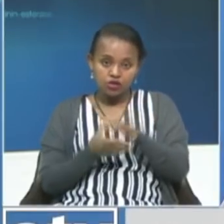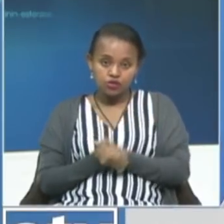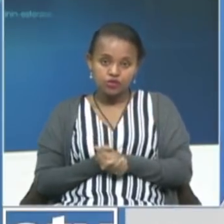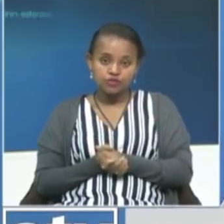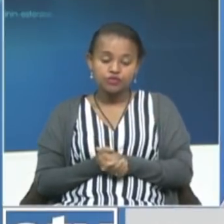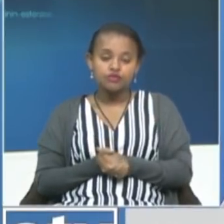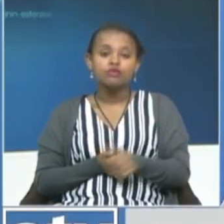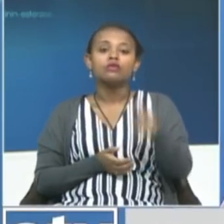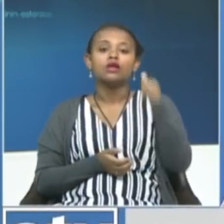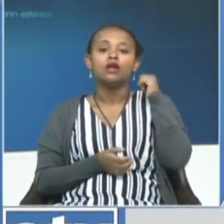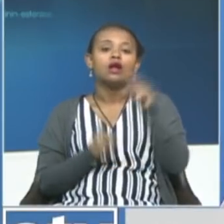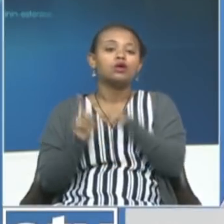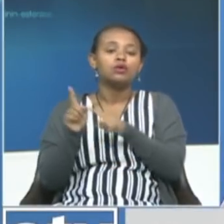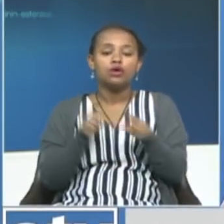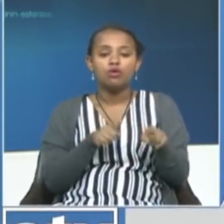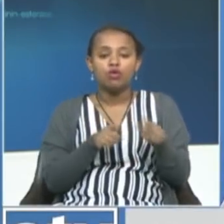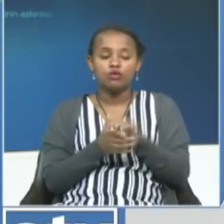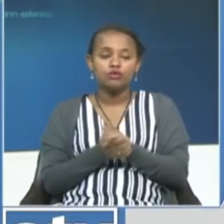ሌላኛው ደግሞ